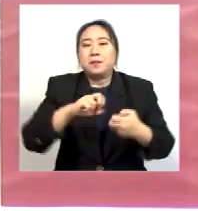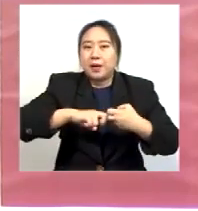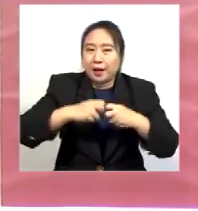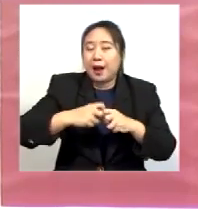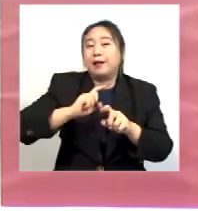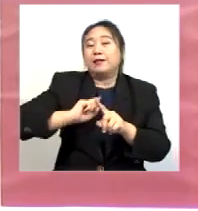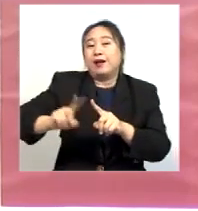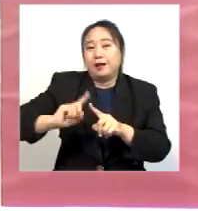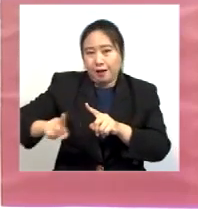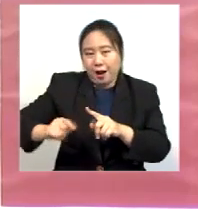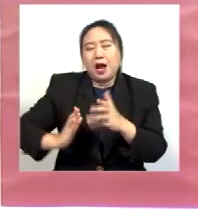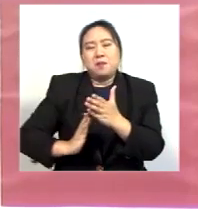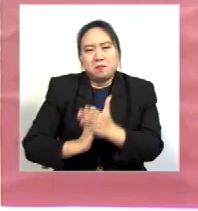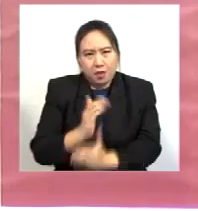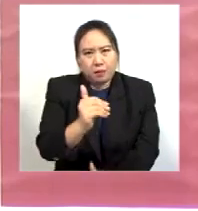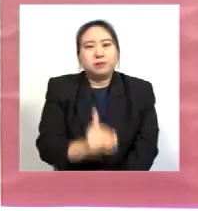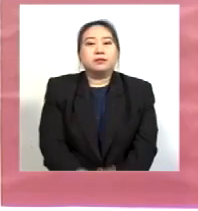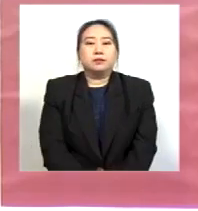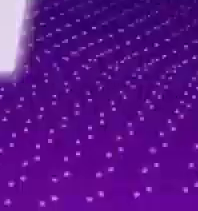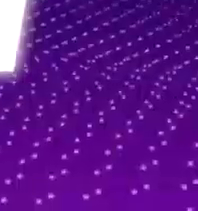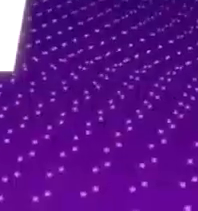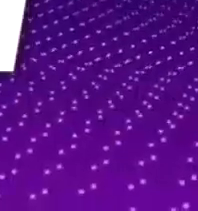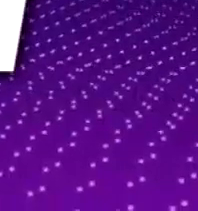ากของช่วงเวลานี้ไปได